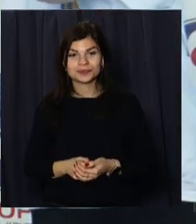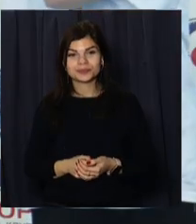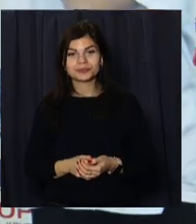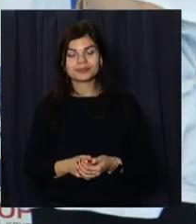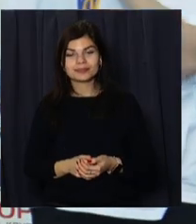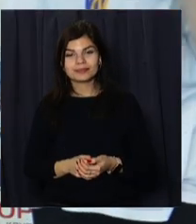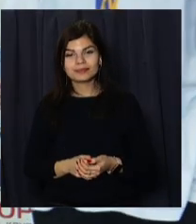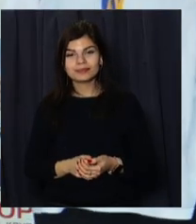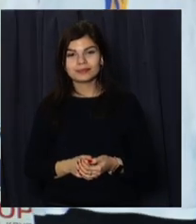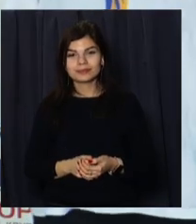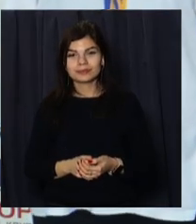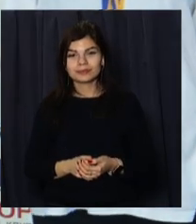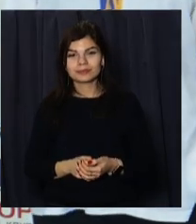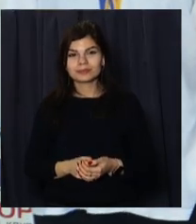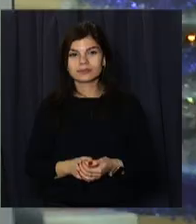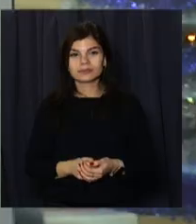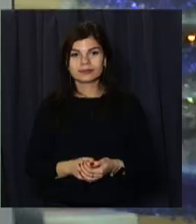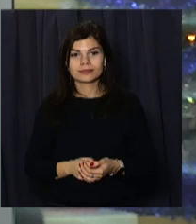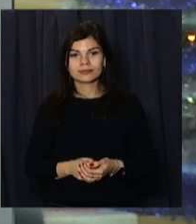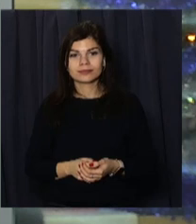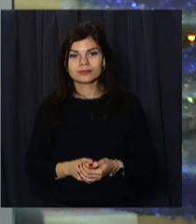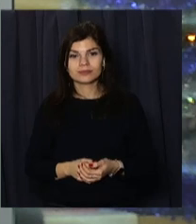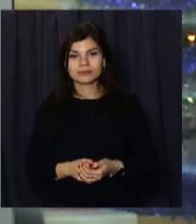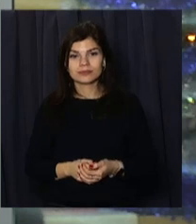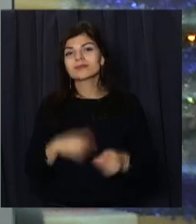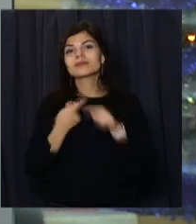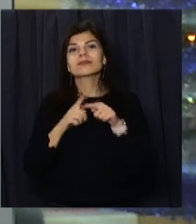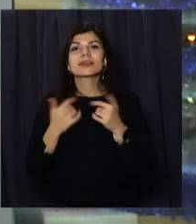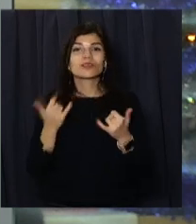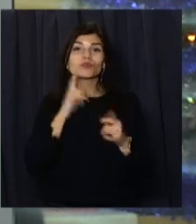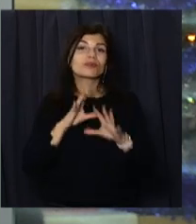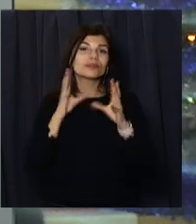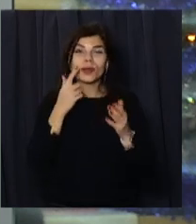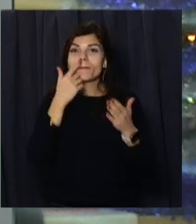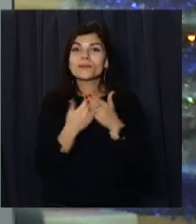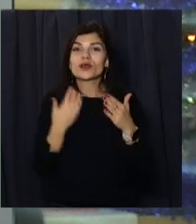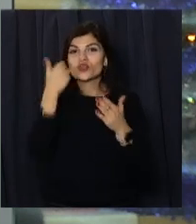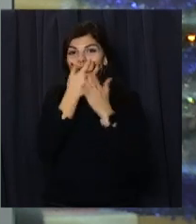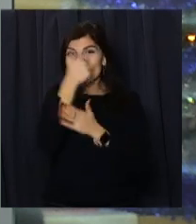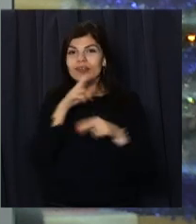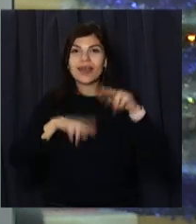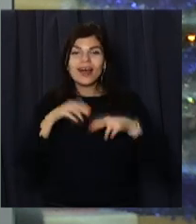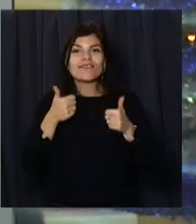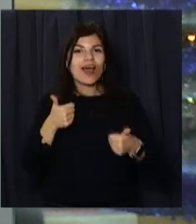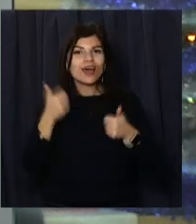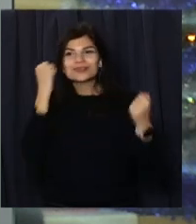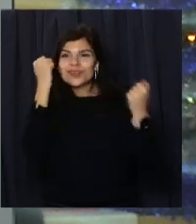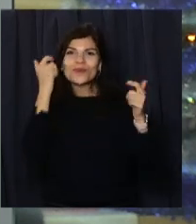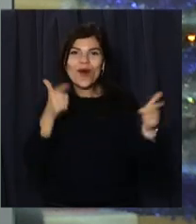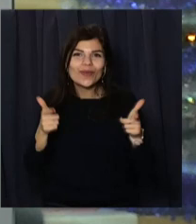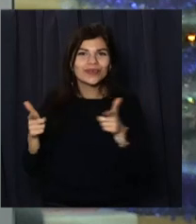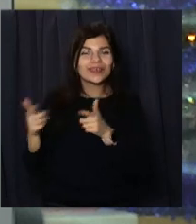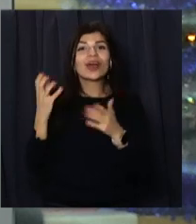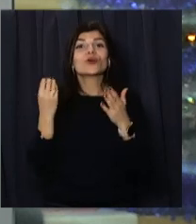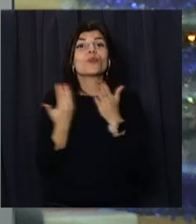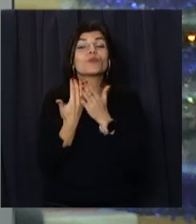Самовар, Open News, телеканал «Відкритий». На цьому в мене все. Перед новорічного вам настрою та приємних клопотів. Ще більше новин